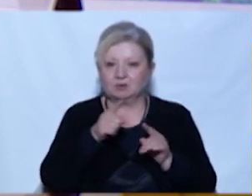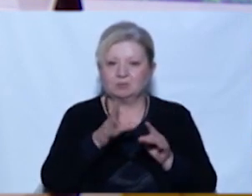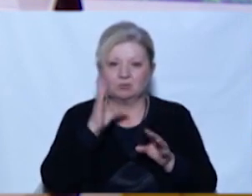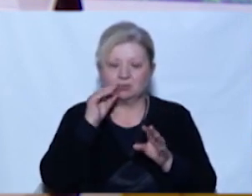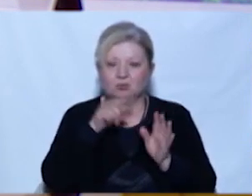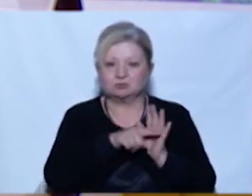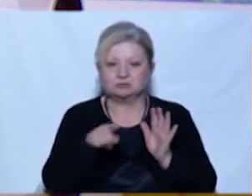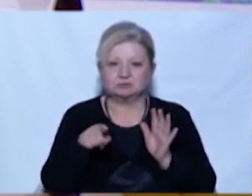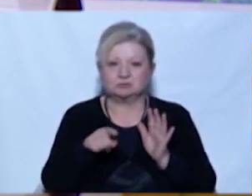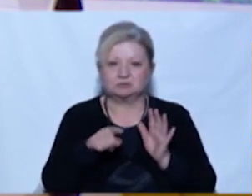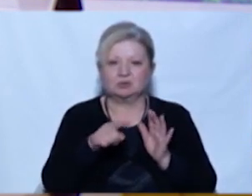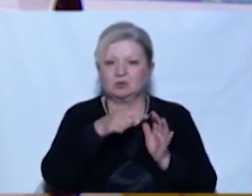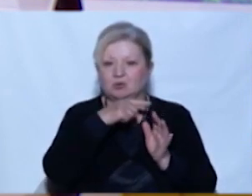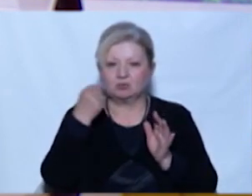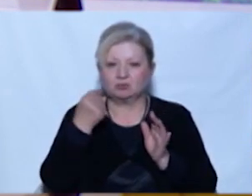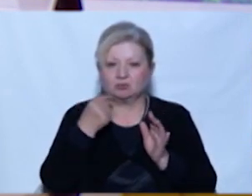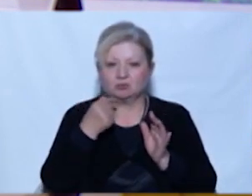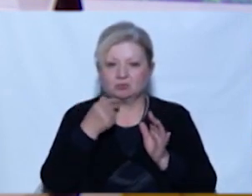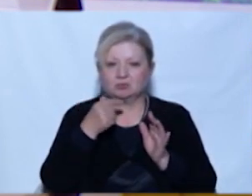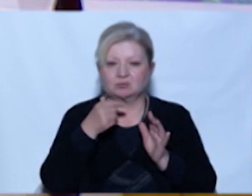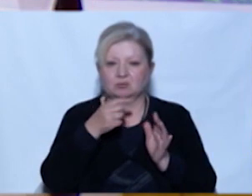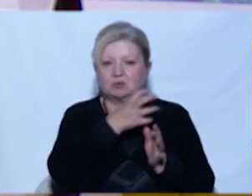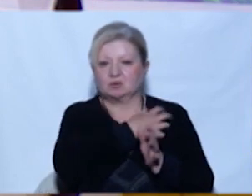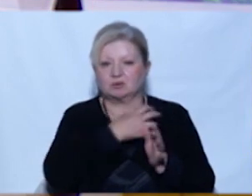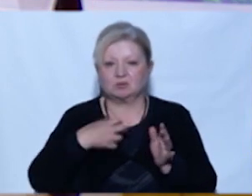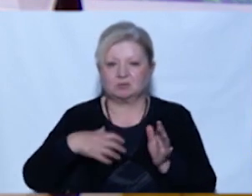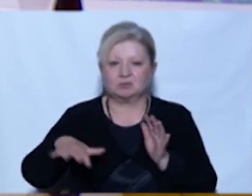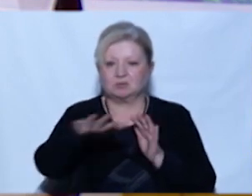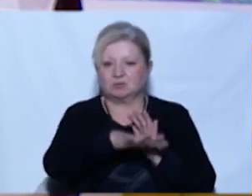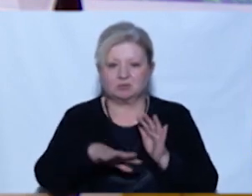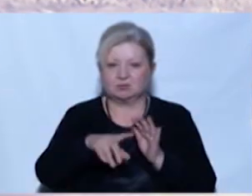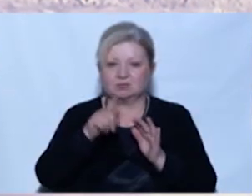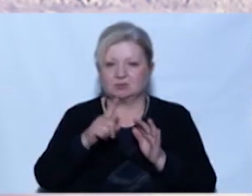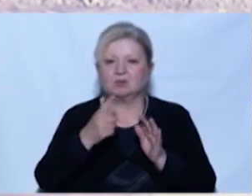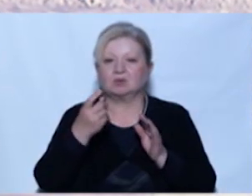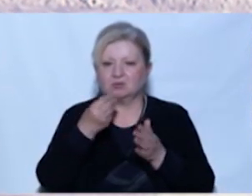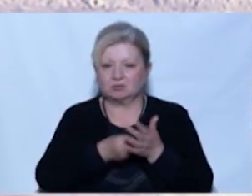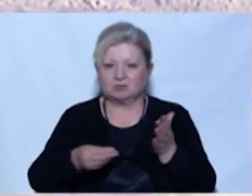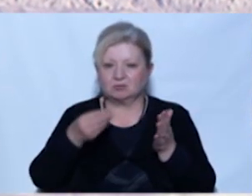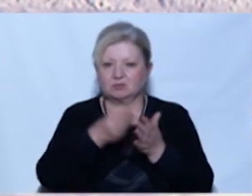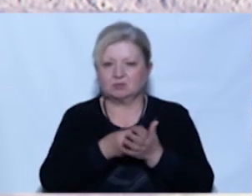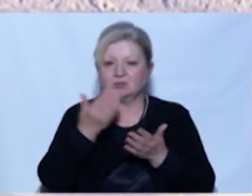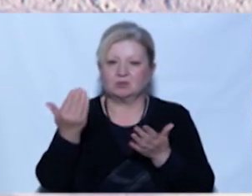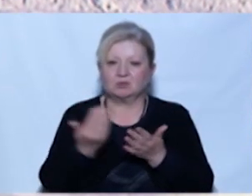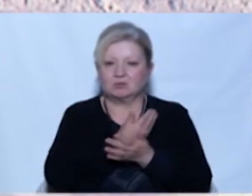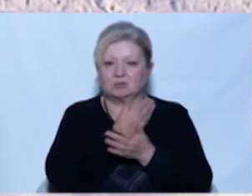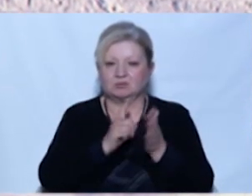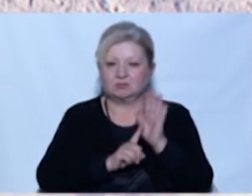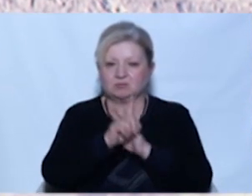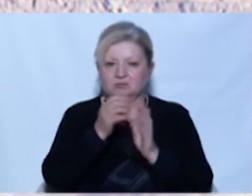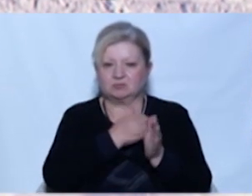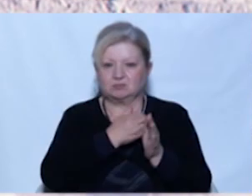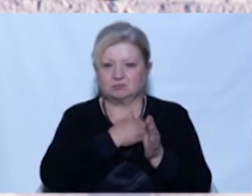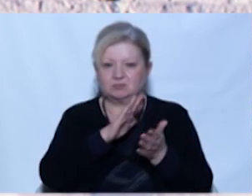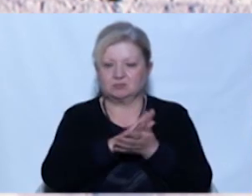ve Rusetis saimperatoro Karma kulav gadaçqvita gaiakhlebina, ganeakhlebina urtiertoba